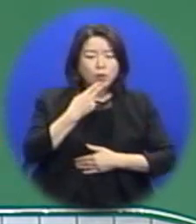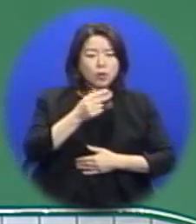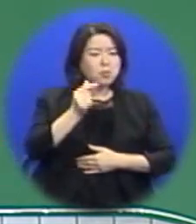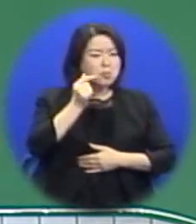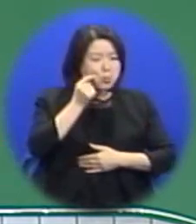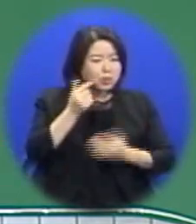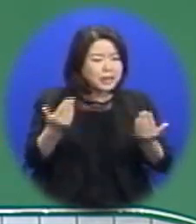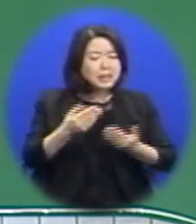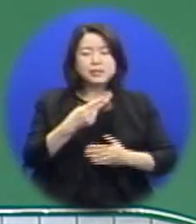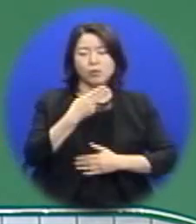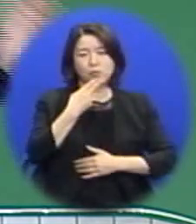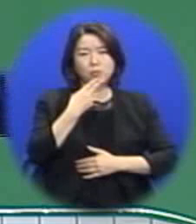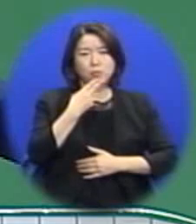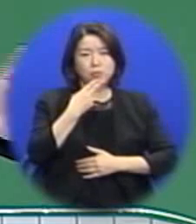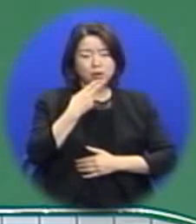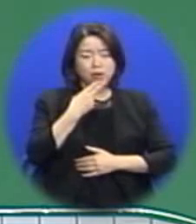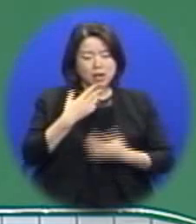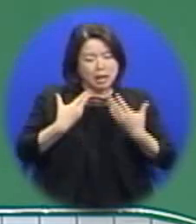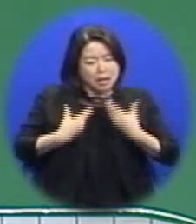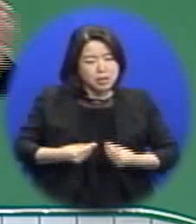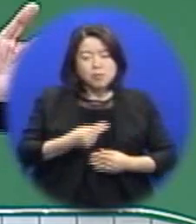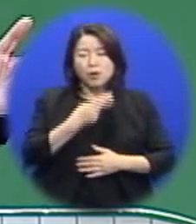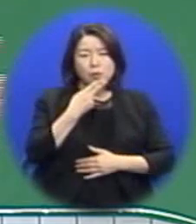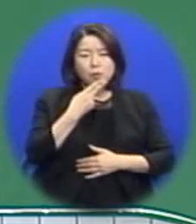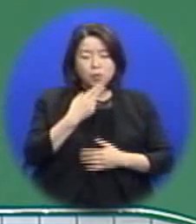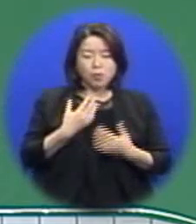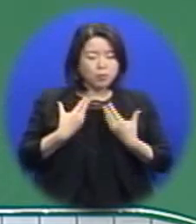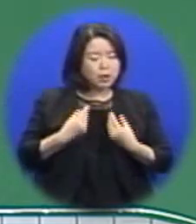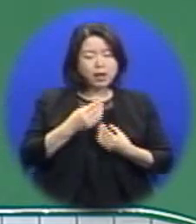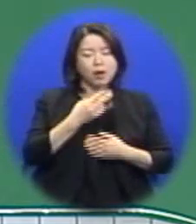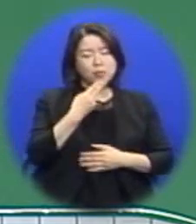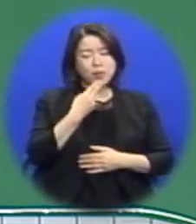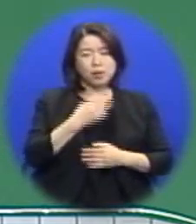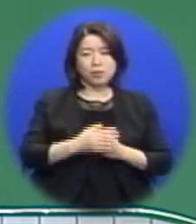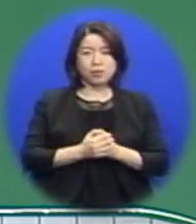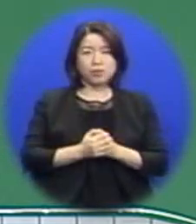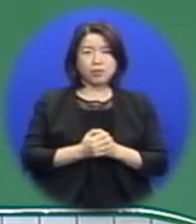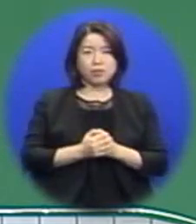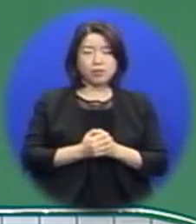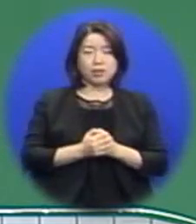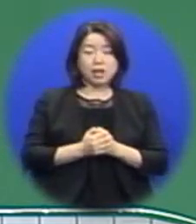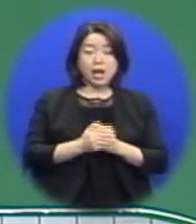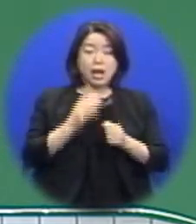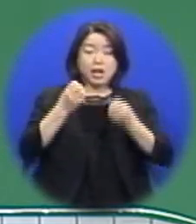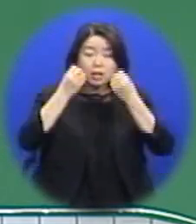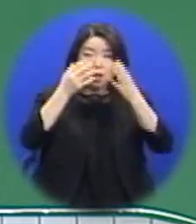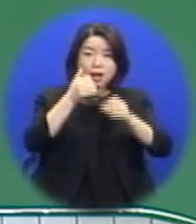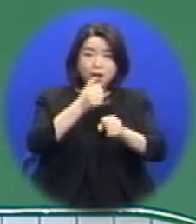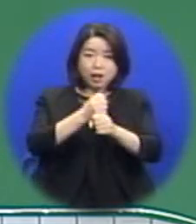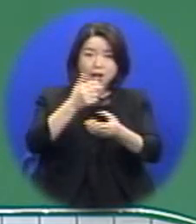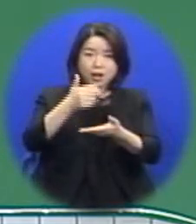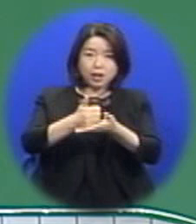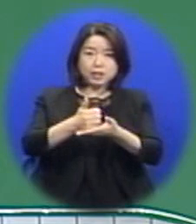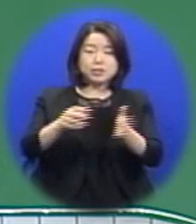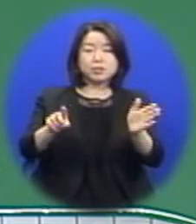없고 절망하는 것도 없고 낙심하는 것도 없어요. 창조주 하나님을 믿게